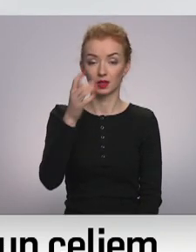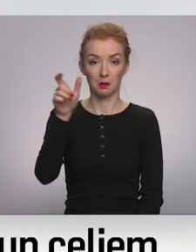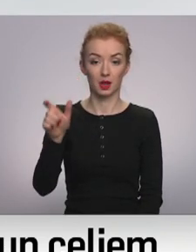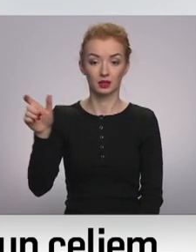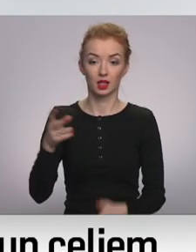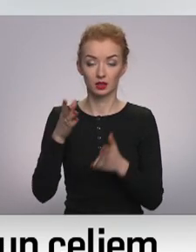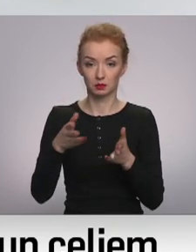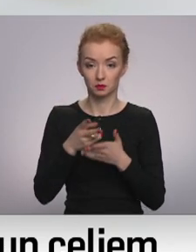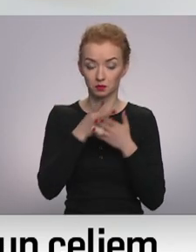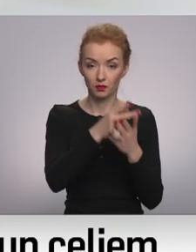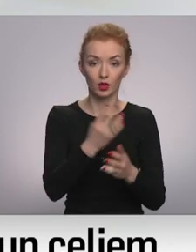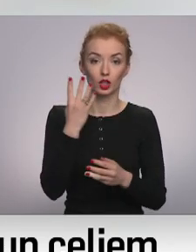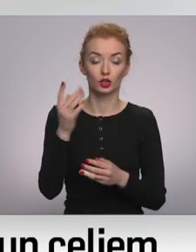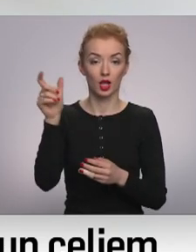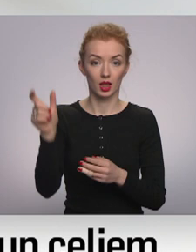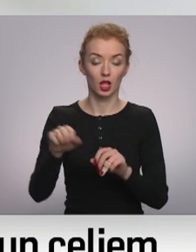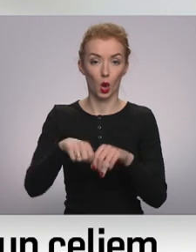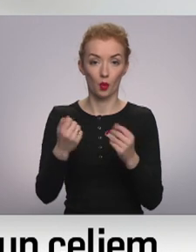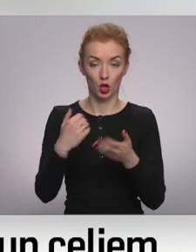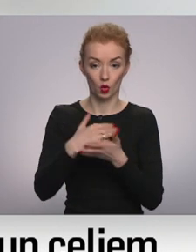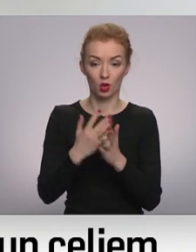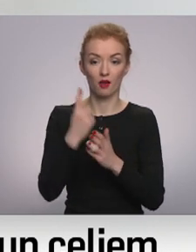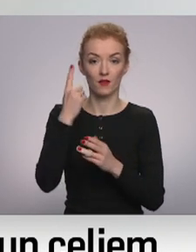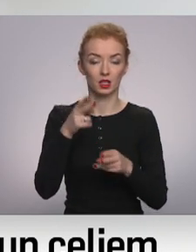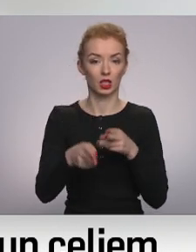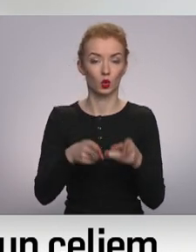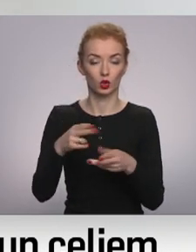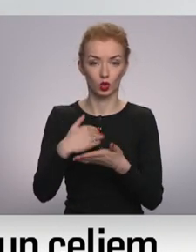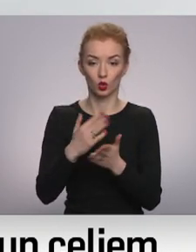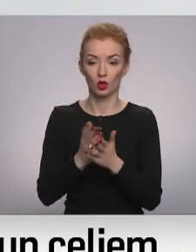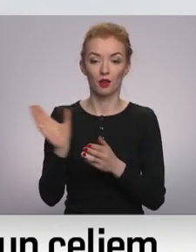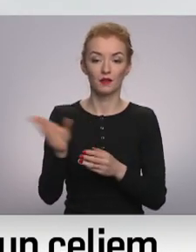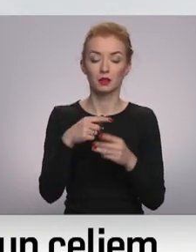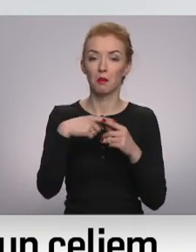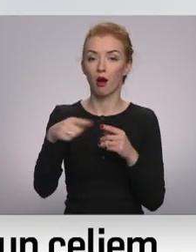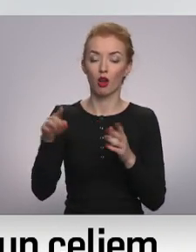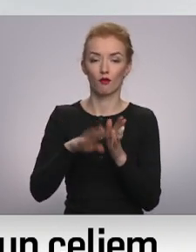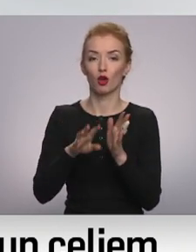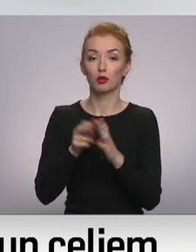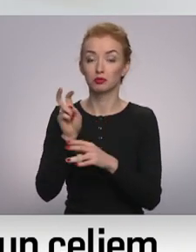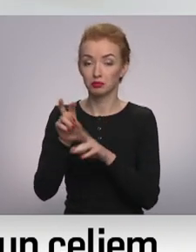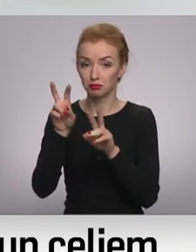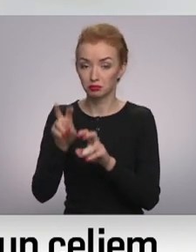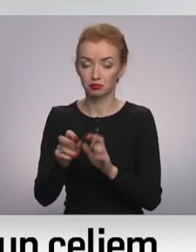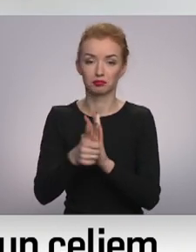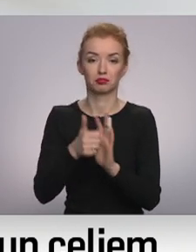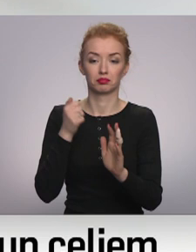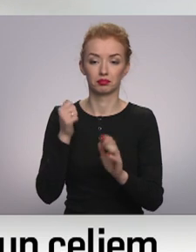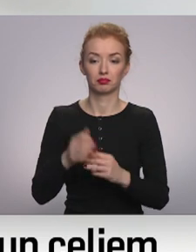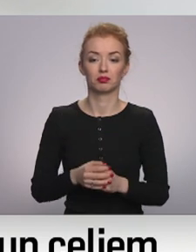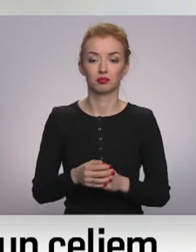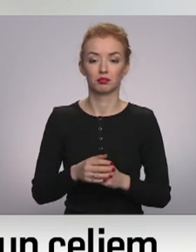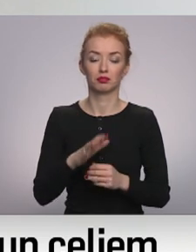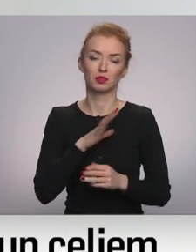4 traumatoloģijas nodeļa un 1 neirokirurģijas nodeļa. Visi pārējie ambulatori aizgājām. Nu,